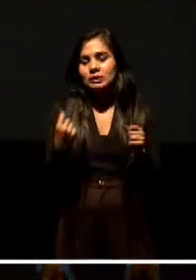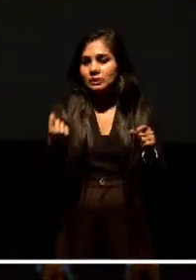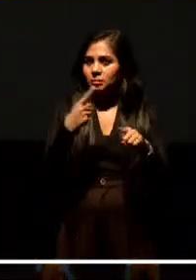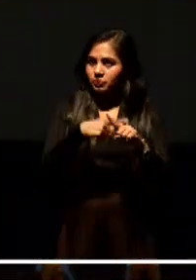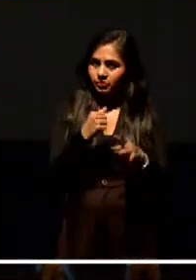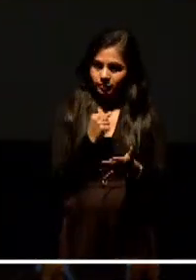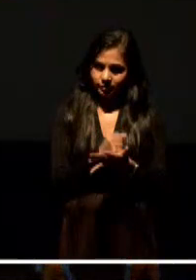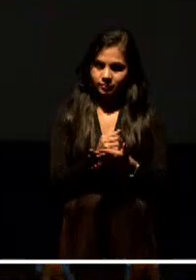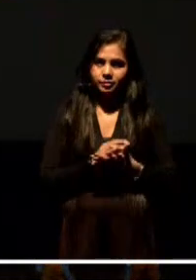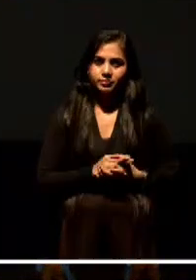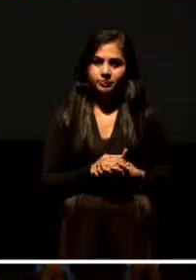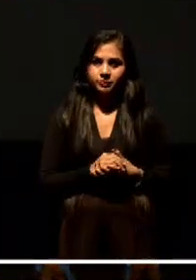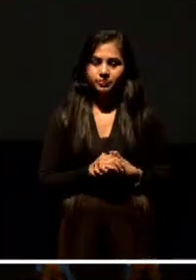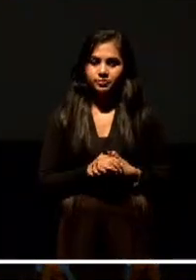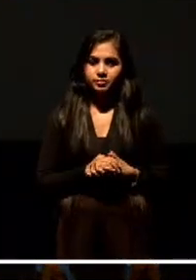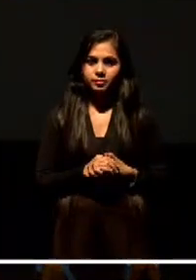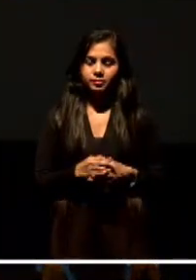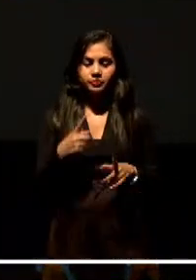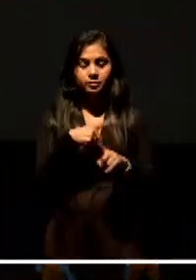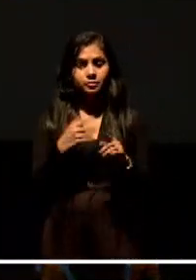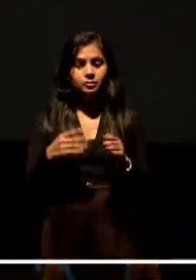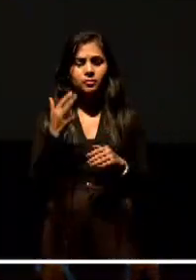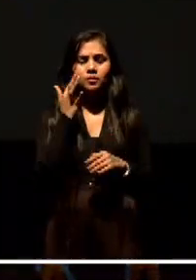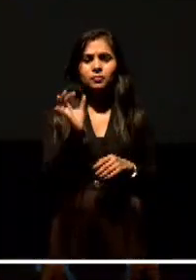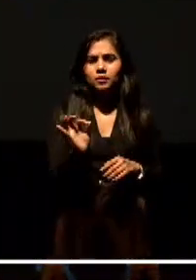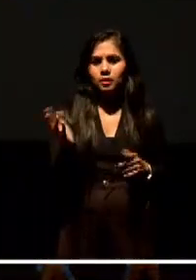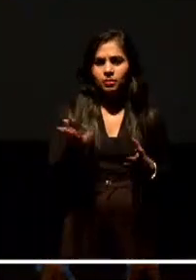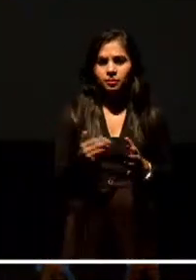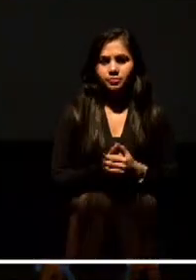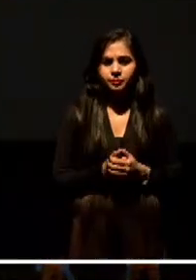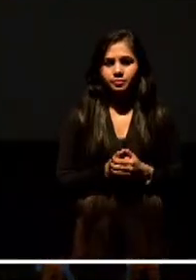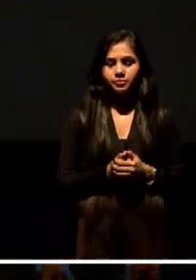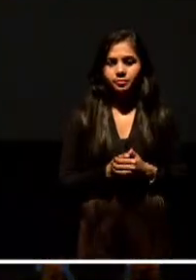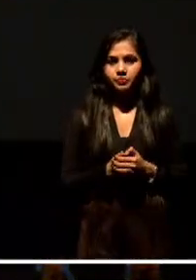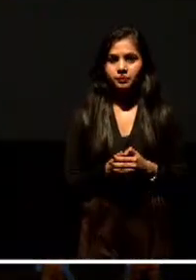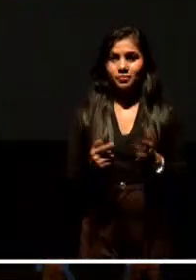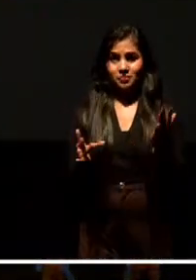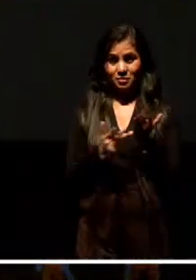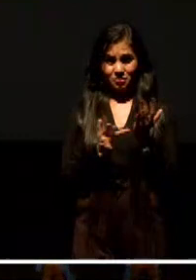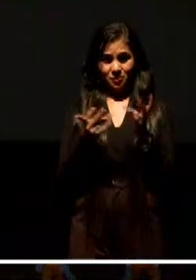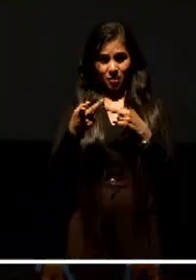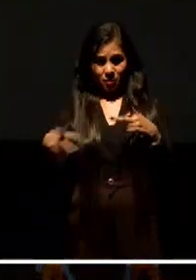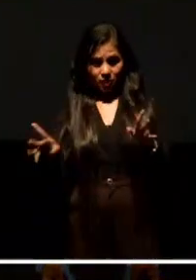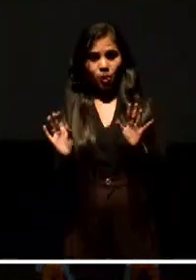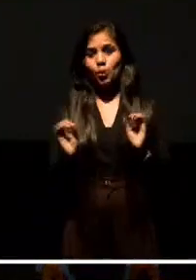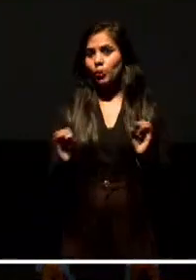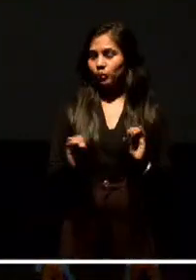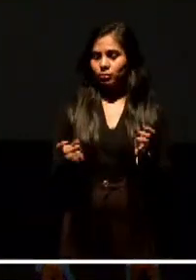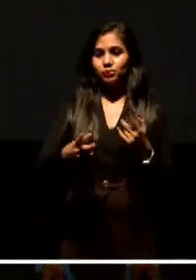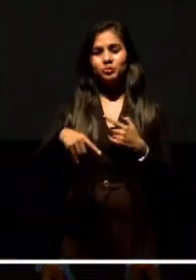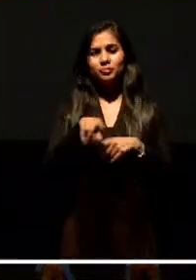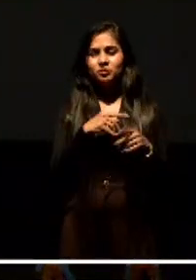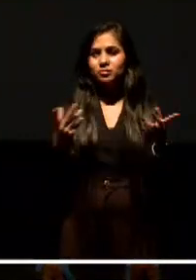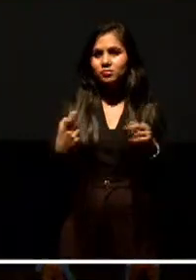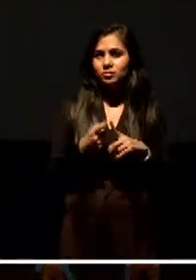बिल्कुल अनुरूप चले तो ज़्यादा अच्छा है। और सबसे बड़ी बात कि टेक्नोलॉजी बिल्कुल अलग नहीं होनी चाहिए, जहाँ तक हो सके जो